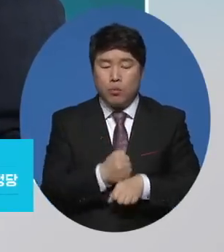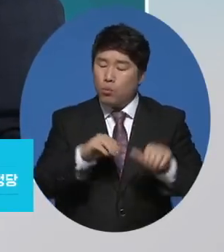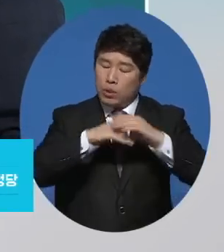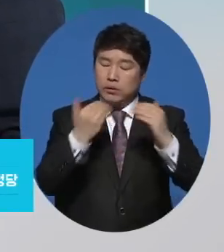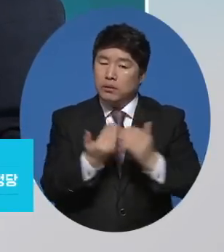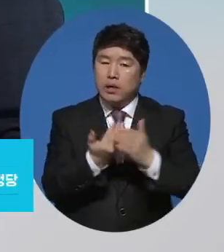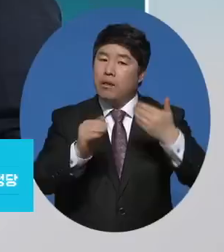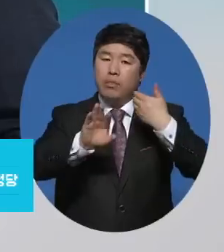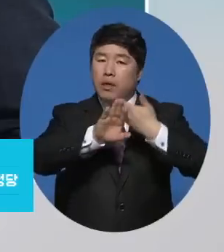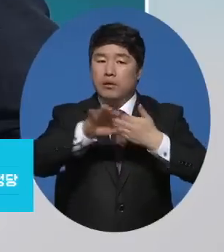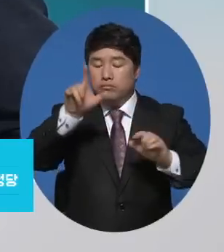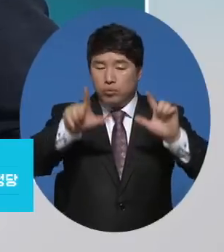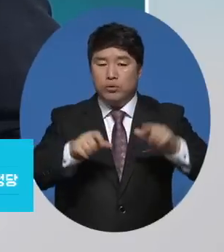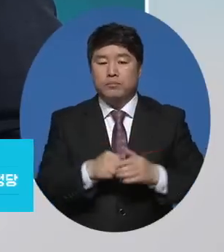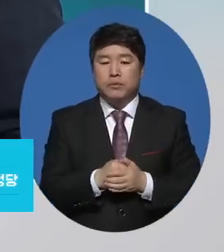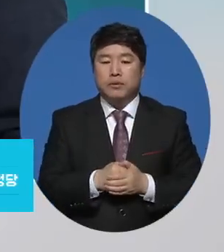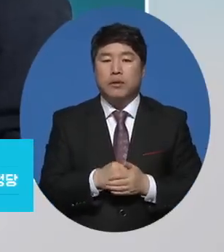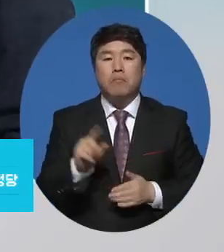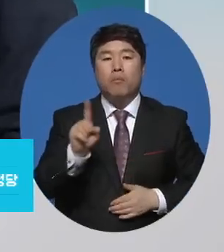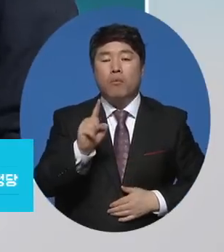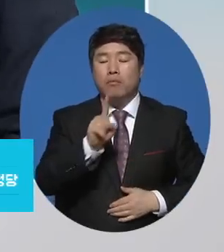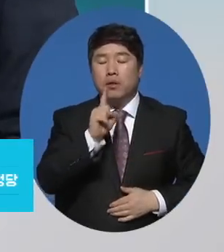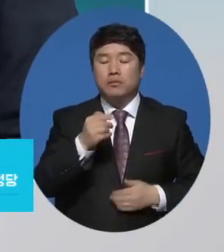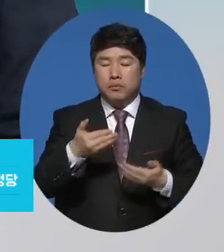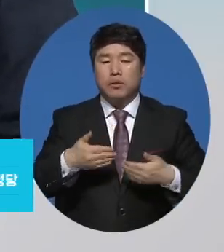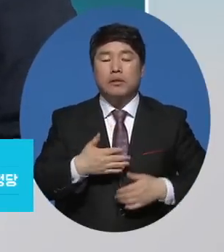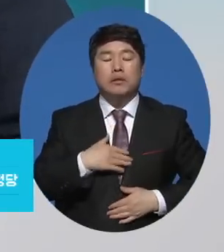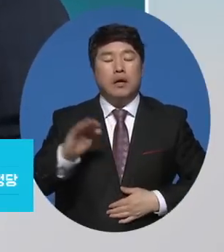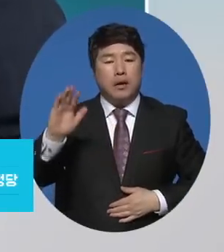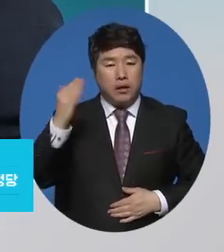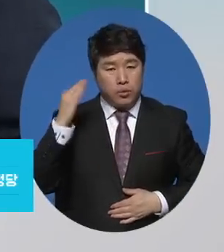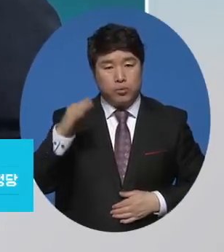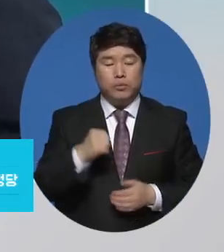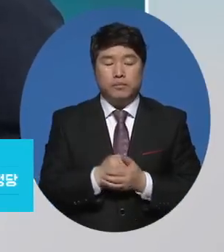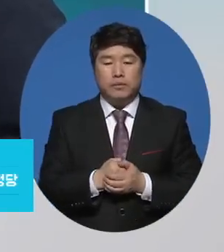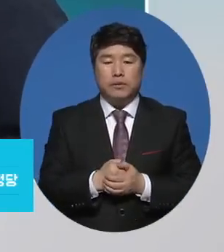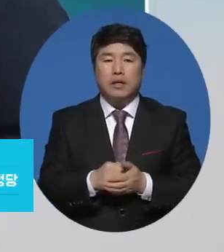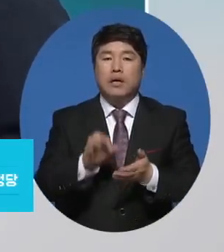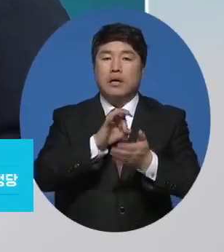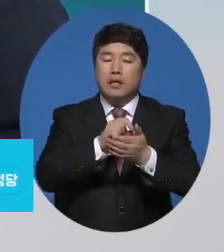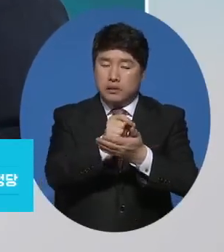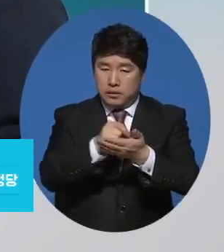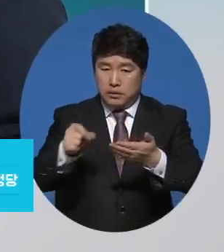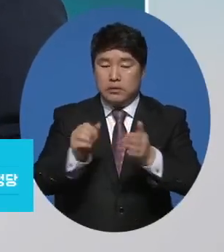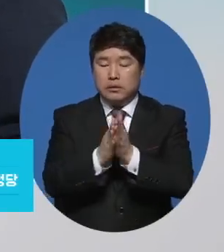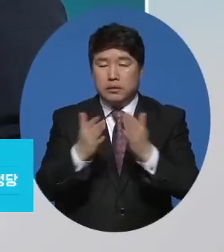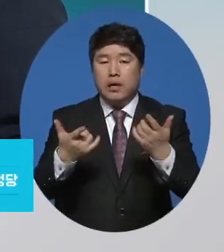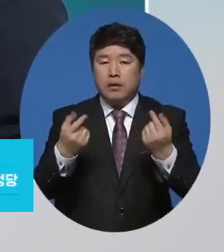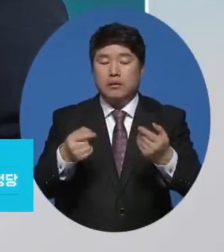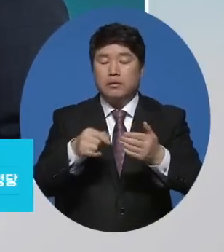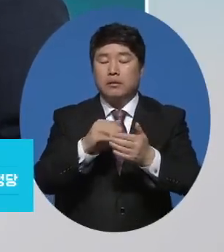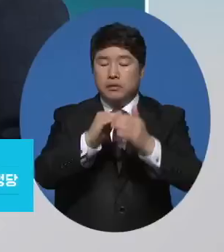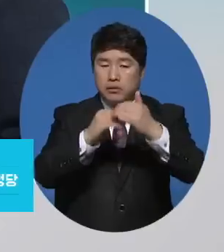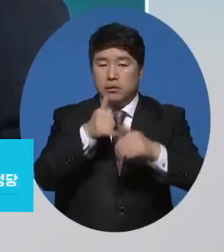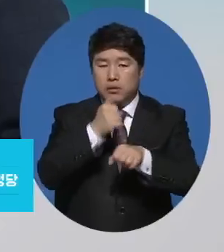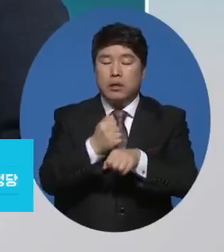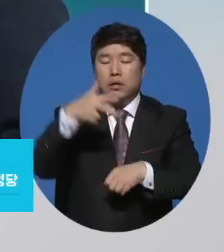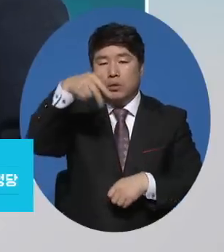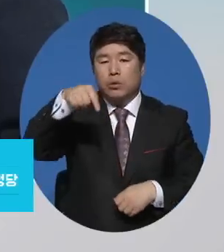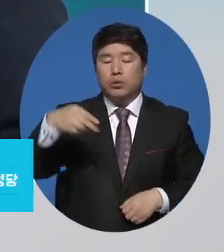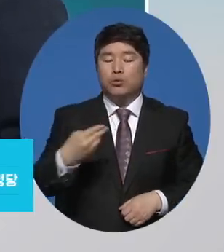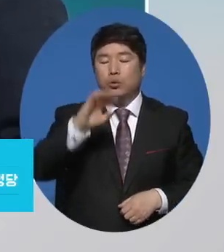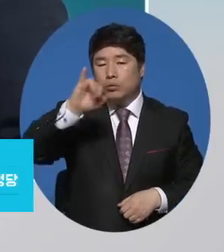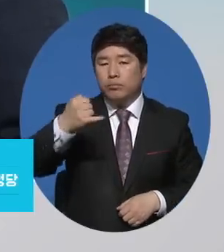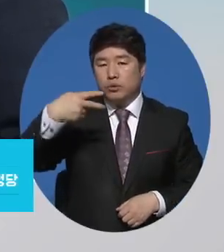방향이든네 제가 말씀드릴게 제가 요즘 뭐 뭐 쓰는 책에도 그런 걸 쓰는데요 줄푸세 아는